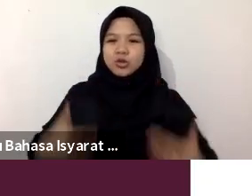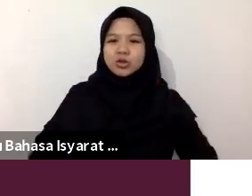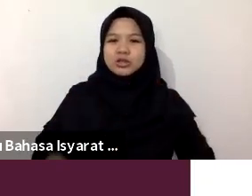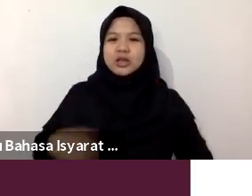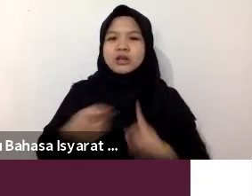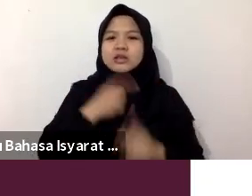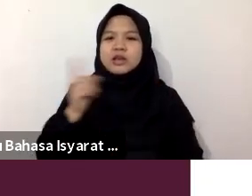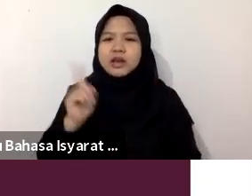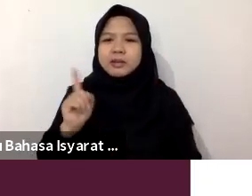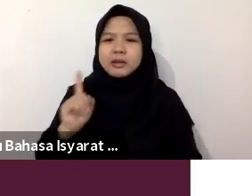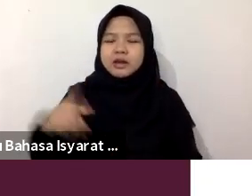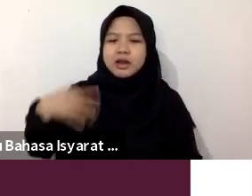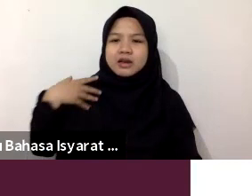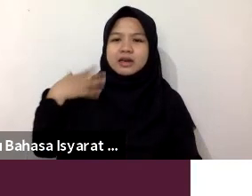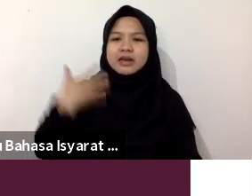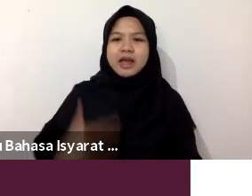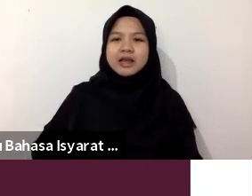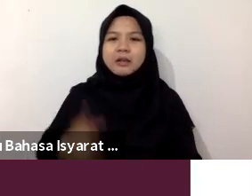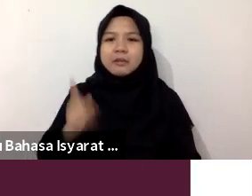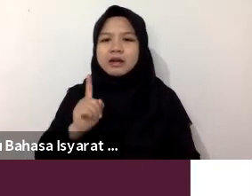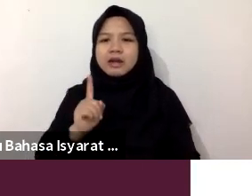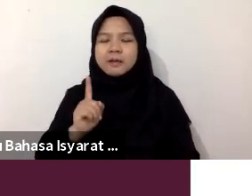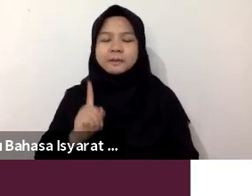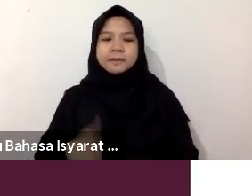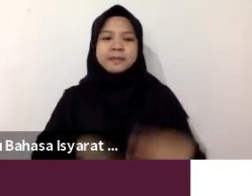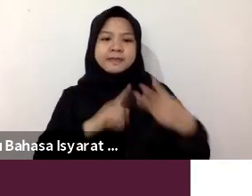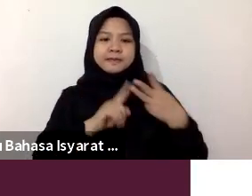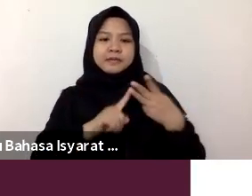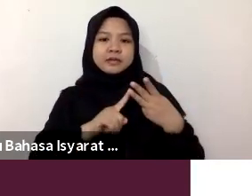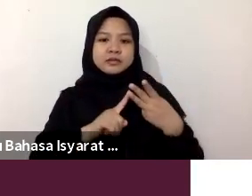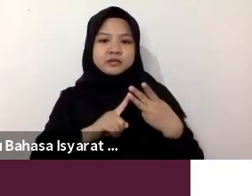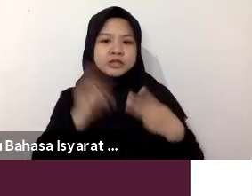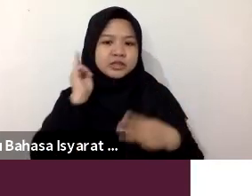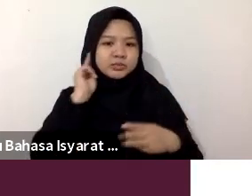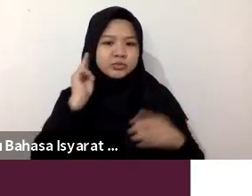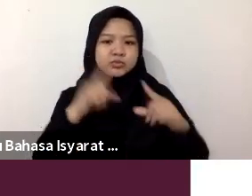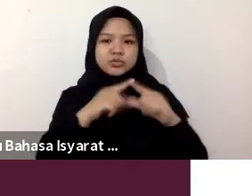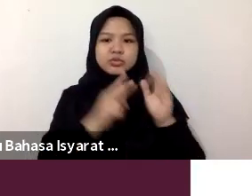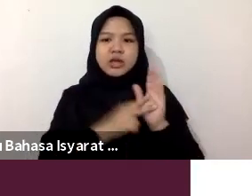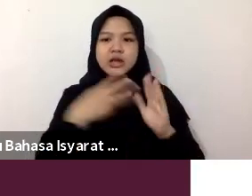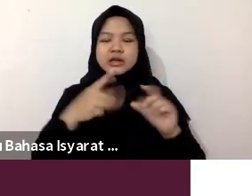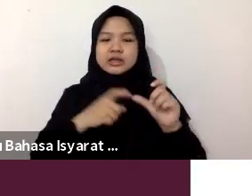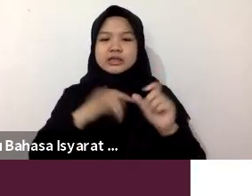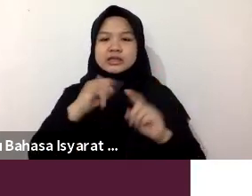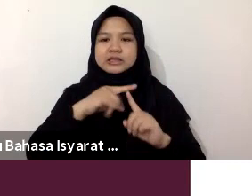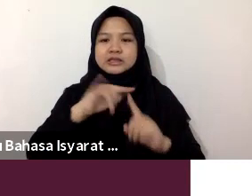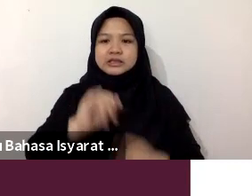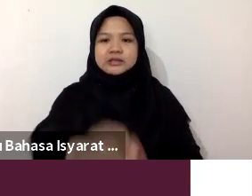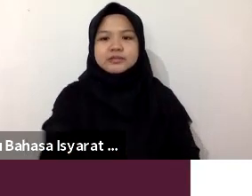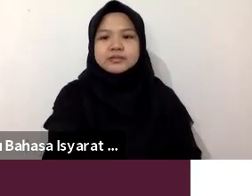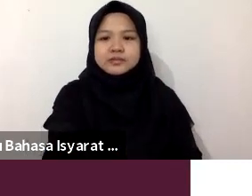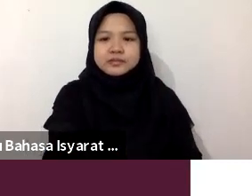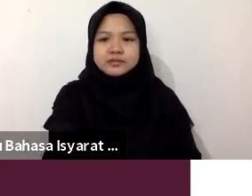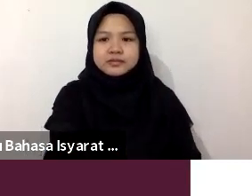ya dok ya? Nah, terus yang ketiga dari Bu Esti. bagaimana